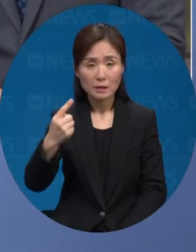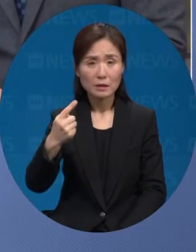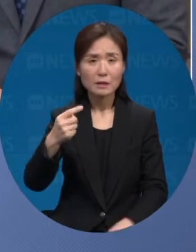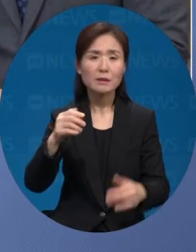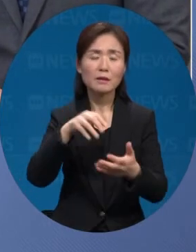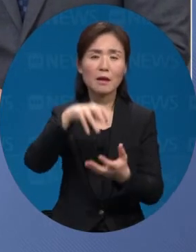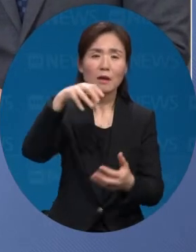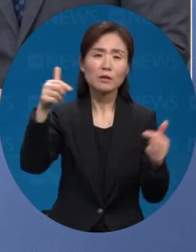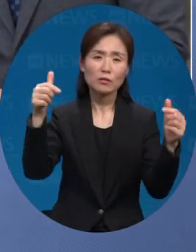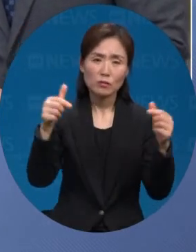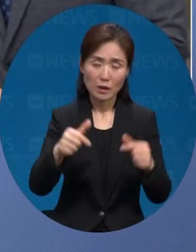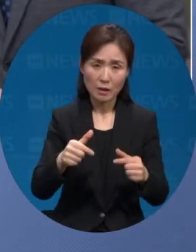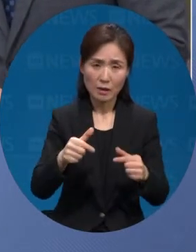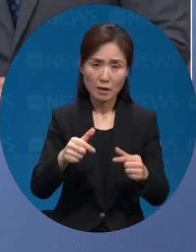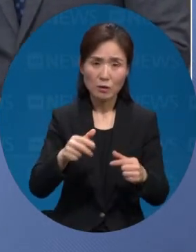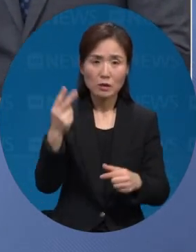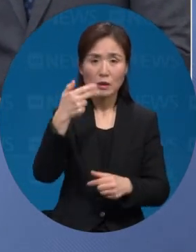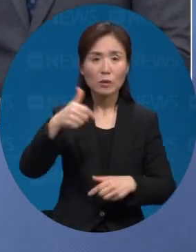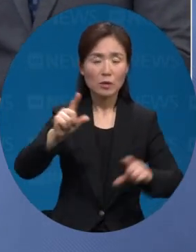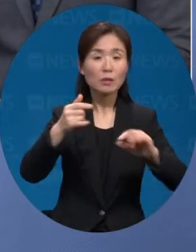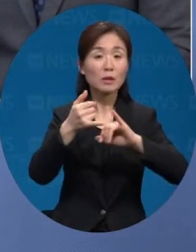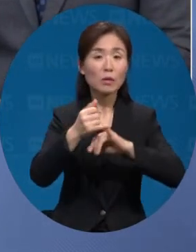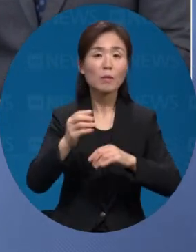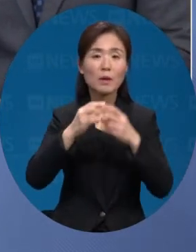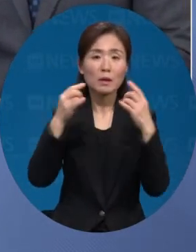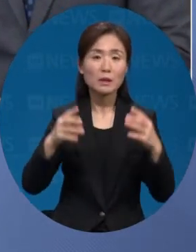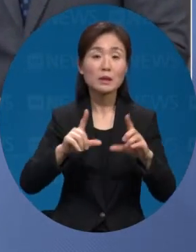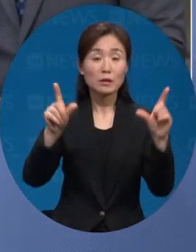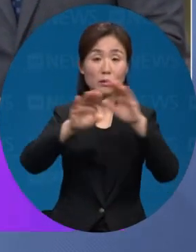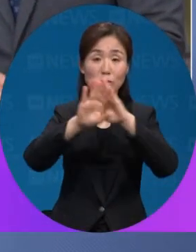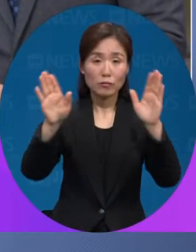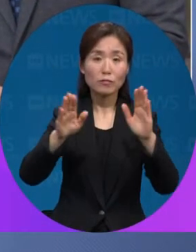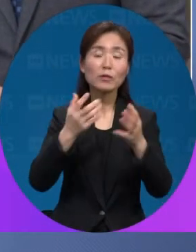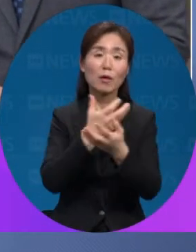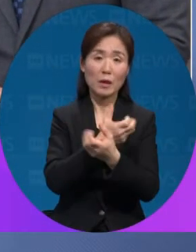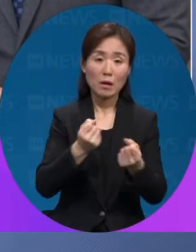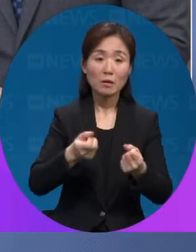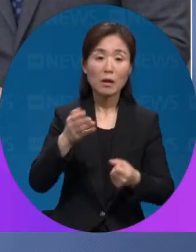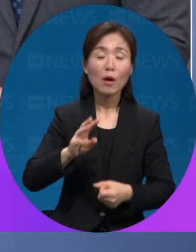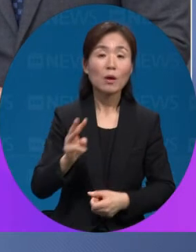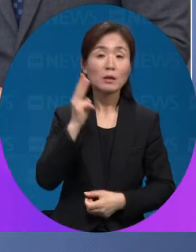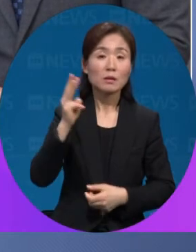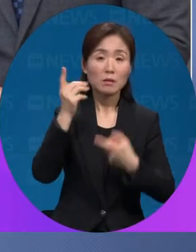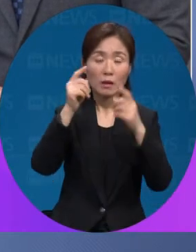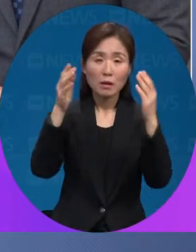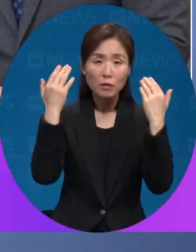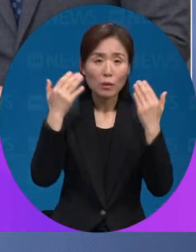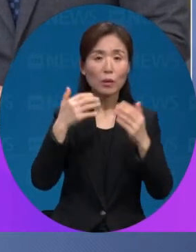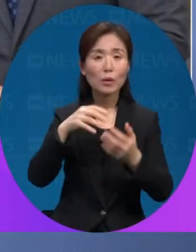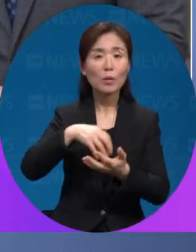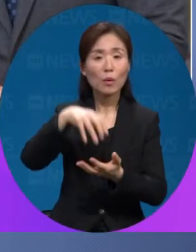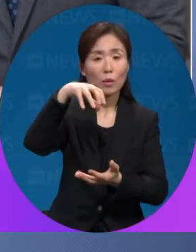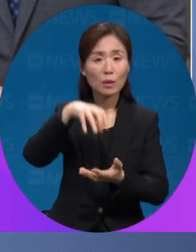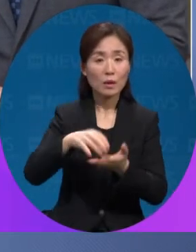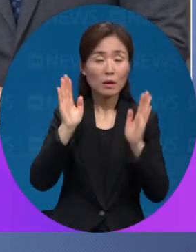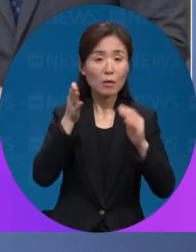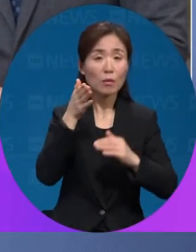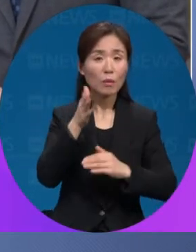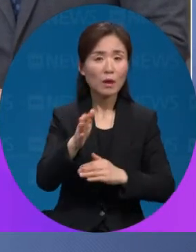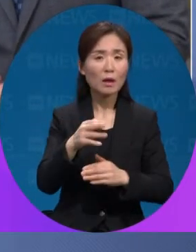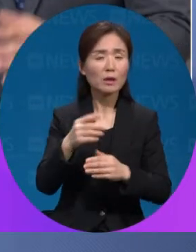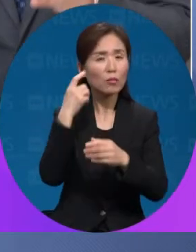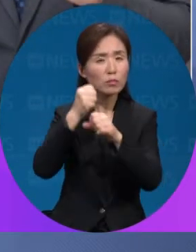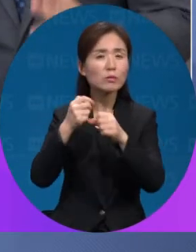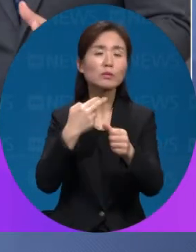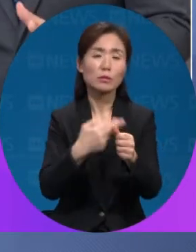파리 기구 협약 입니다 그런데 워싱턴 대학교의 통계학과 에이드리언 램프 털이 교수가 연구한 바에 따르면